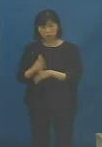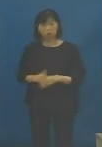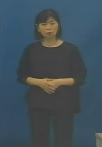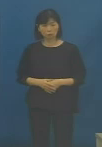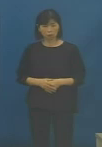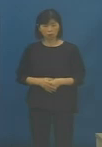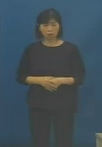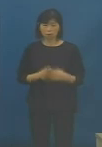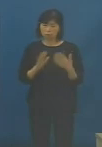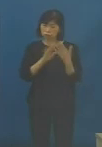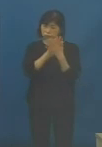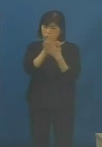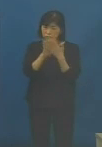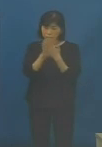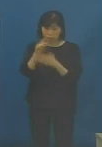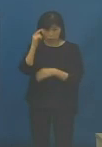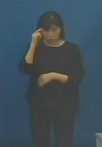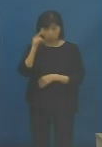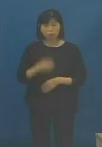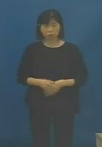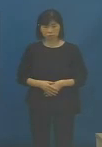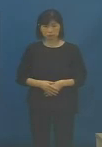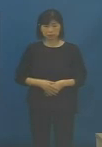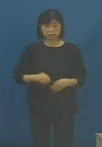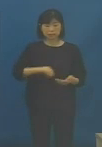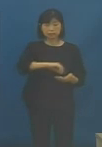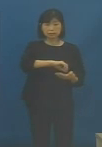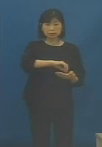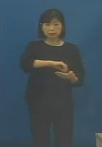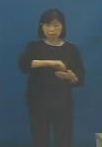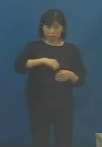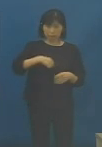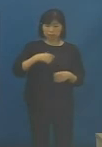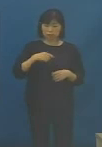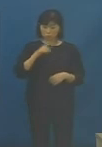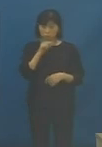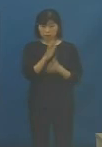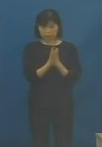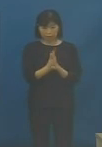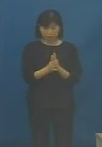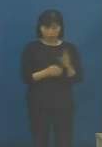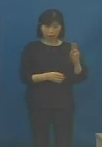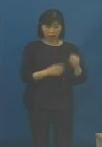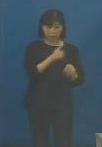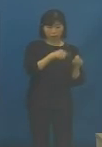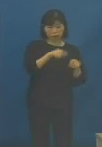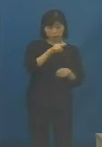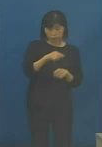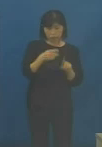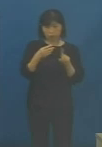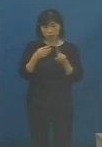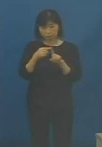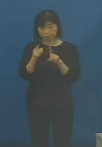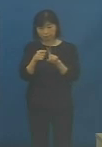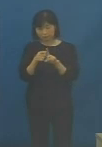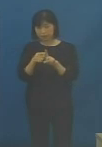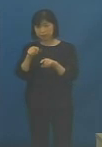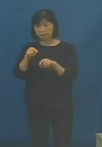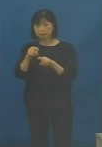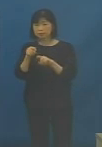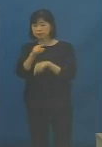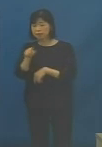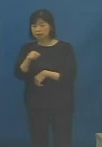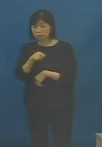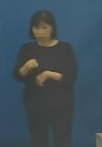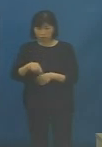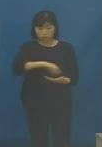ども UPZ を抱える、まあ、事実上の立地県の知事として今回のことについてはどのようなご